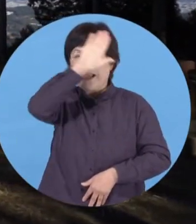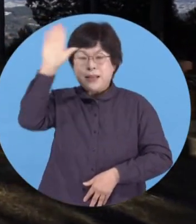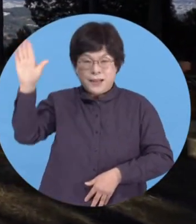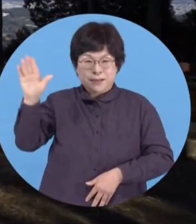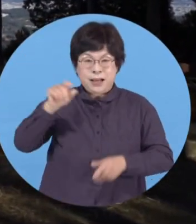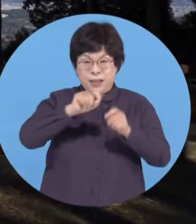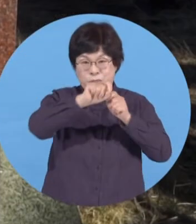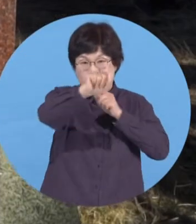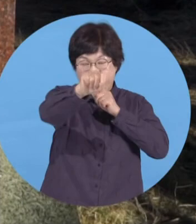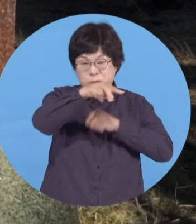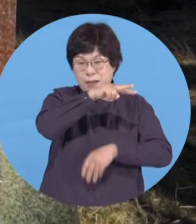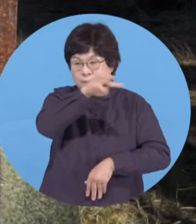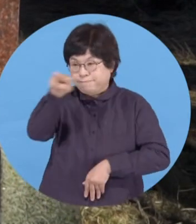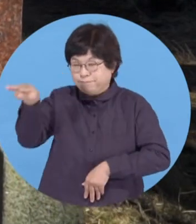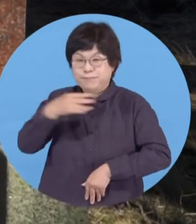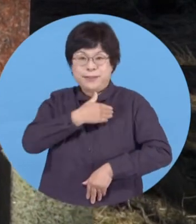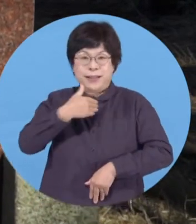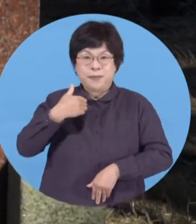方まで。